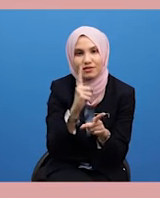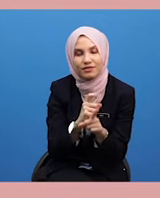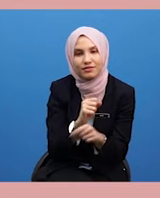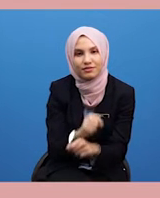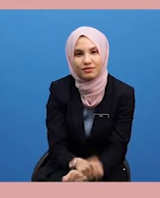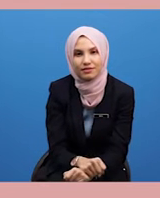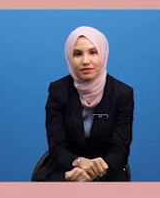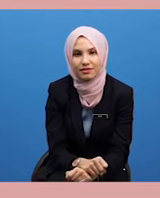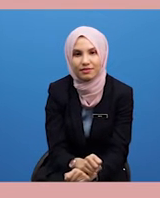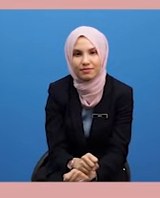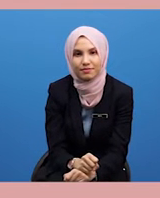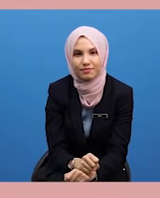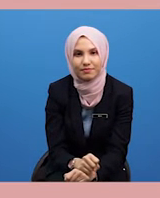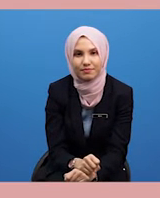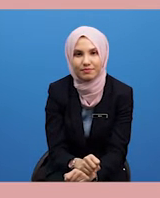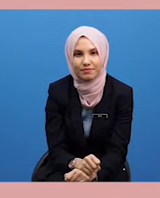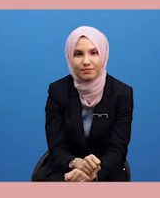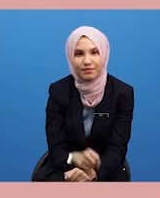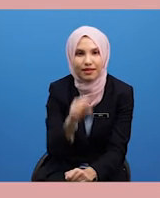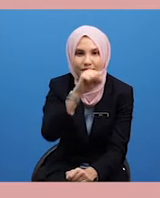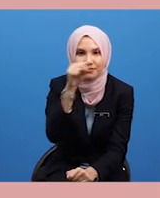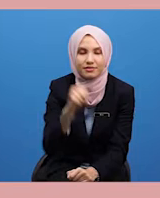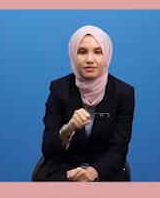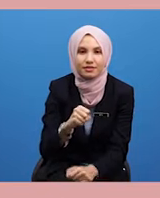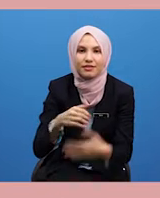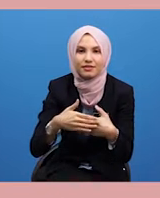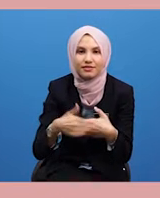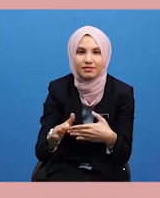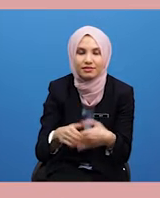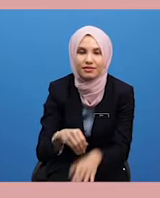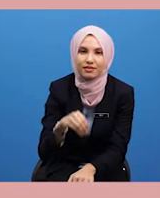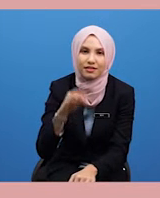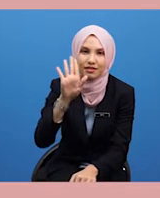suhu yang sesuai. Soalan 4.